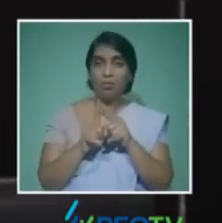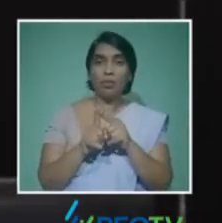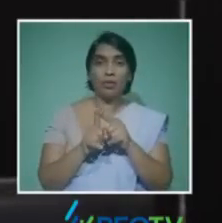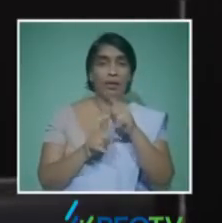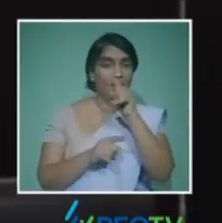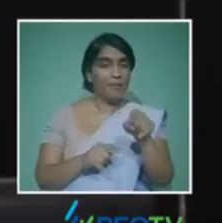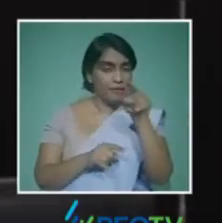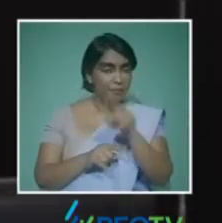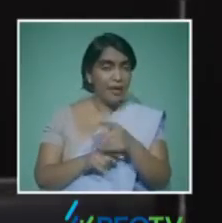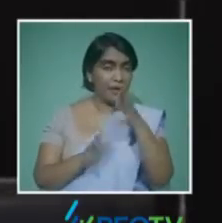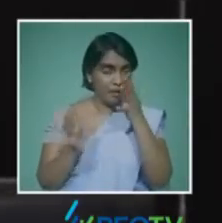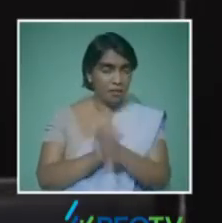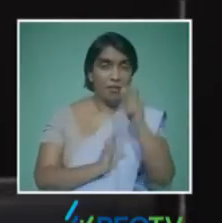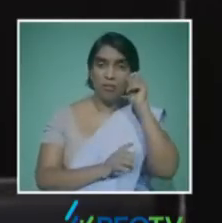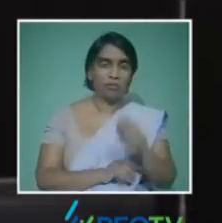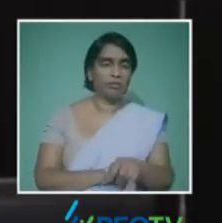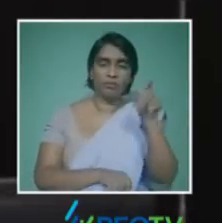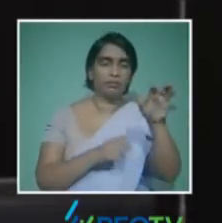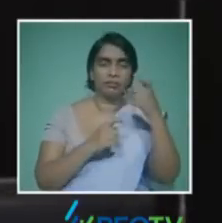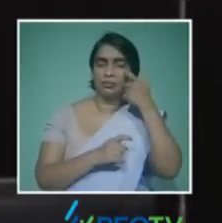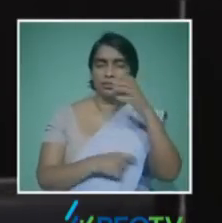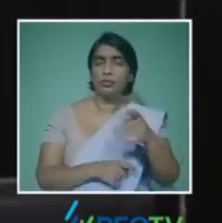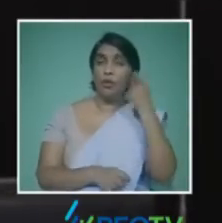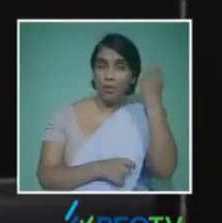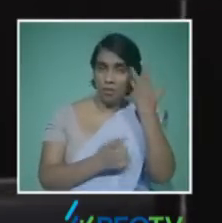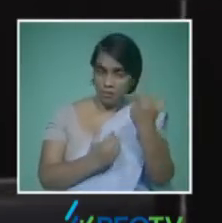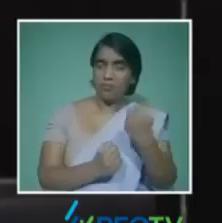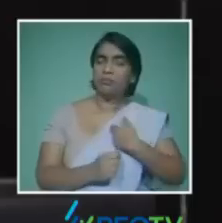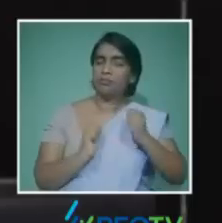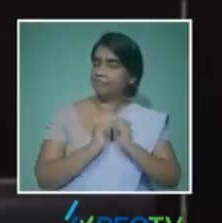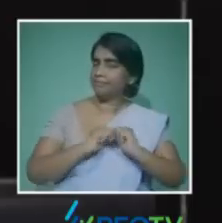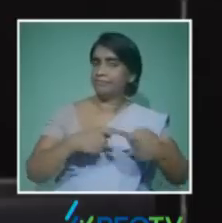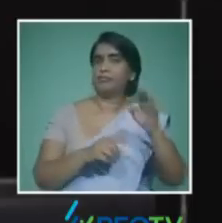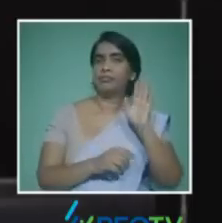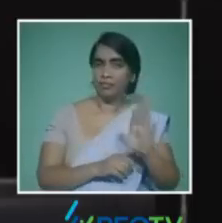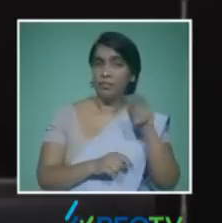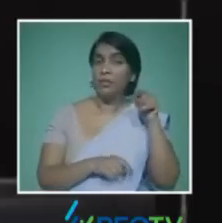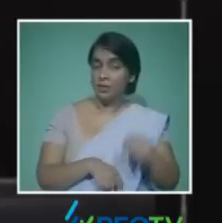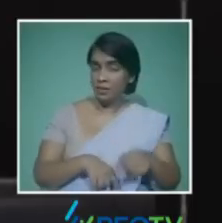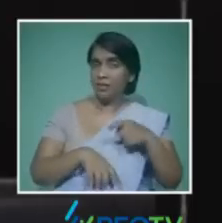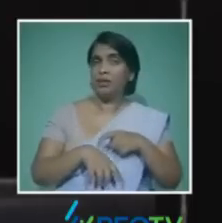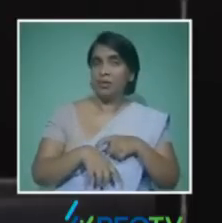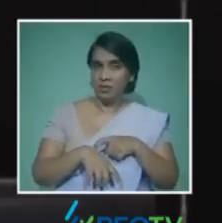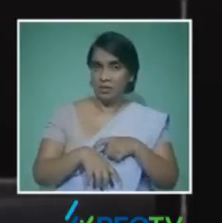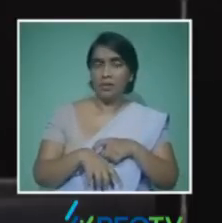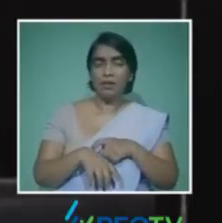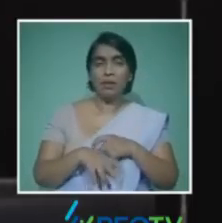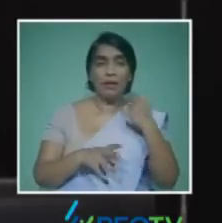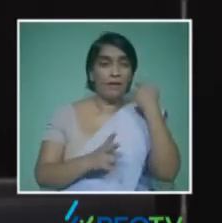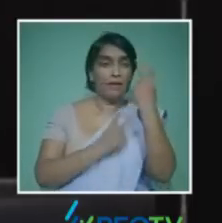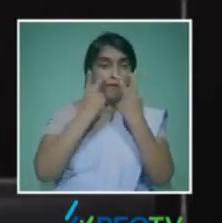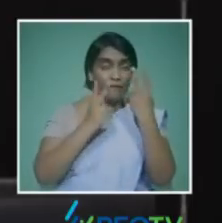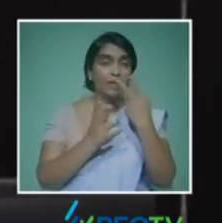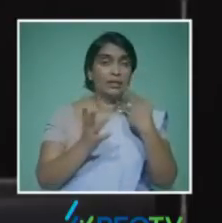වැරදි කරපු කිසිම කෙනෙක්ට අපි තරාතිරම් බලන්නේ හොයලා බලලා අවශ්‍ය පියවර ගන්නවා. මේ වන විට විසිට වීසා